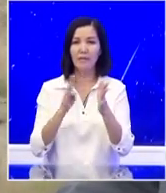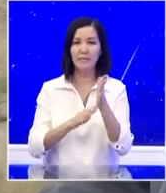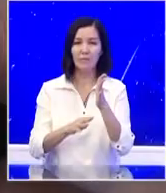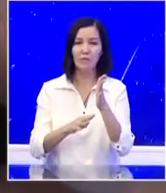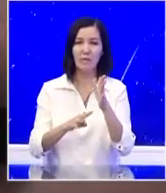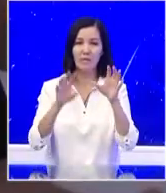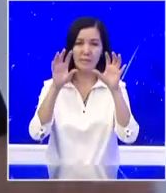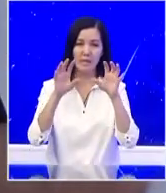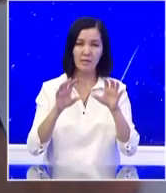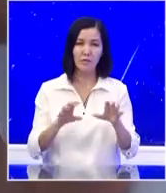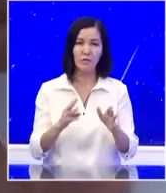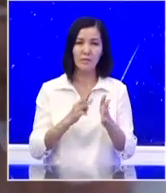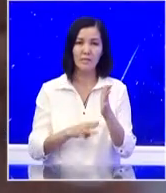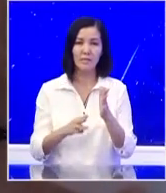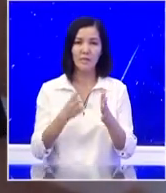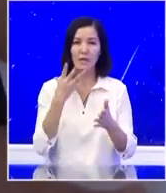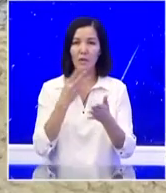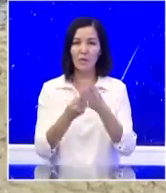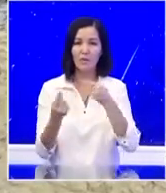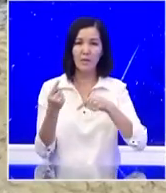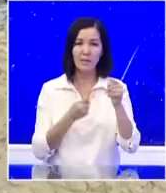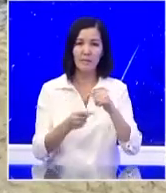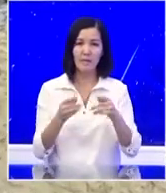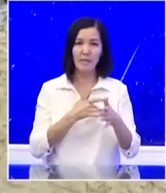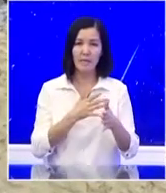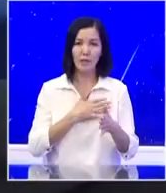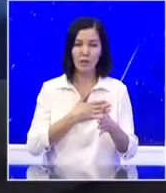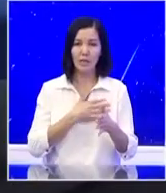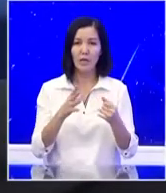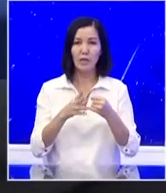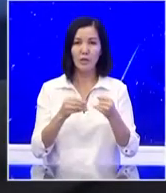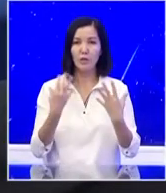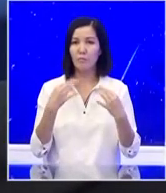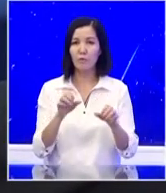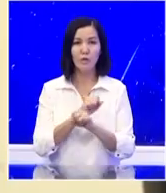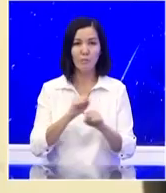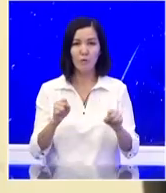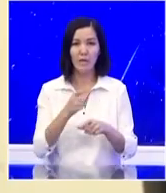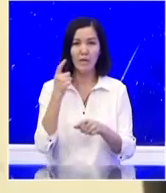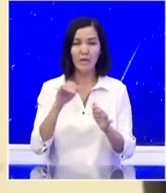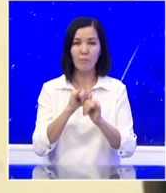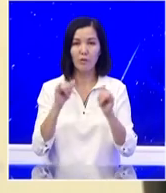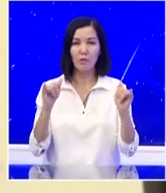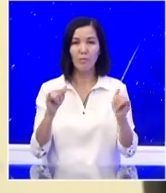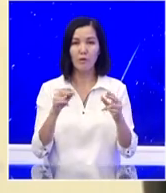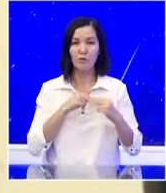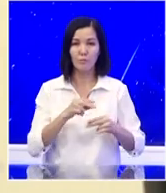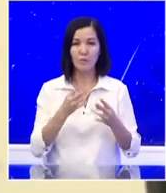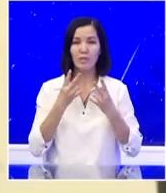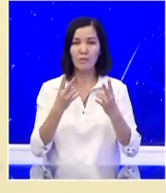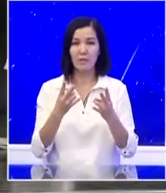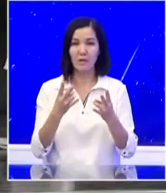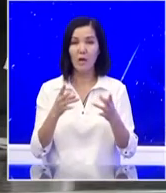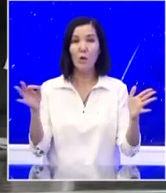тұлғаларға қараса, 85-і жеке кәсіпкерлерге тиесілі. Жер бос жатпау керек. Аймақ өңір экономикасын өрлетуге жұмыс істеу қажет. Осы